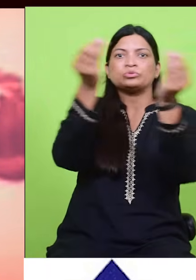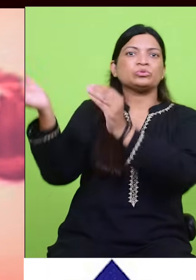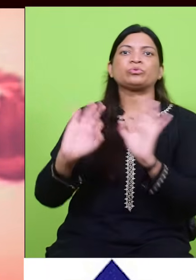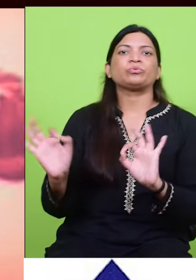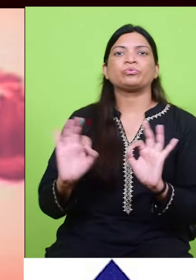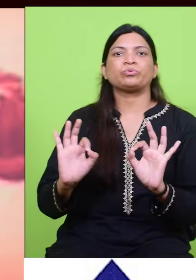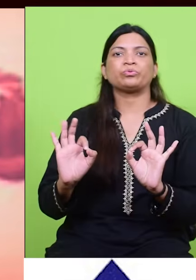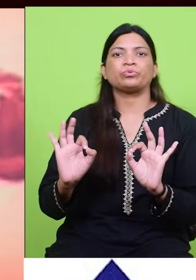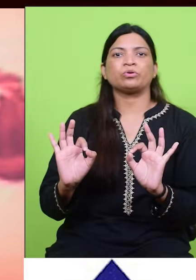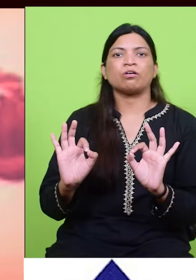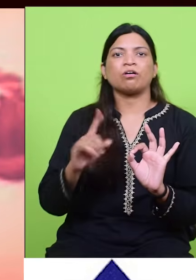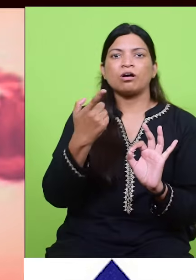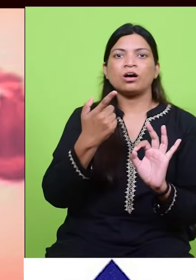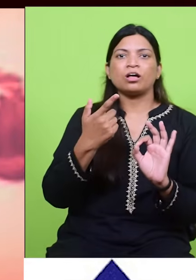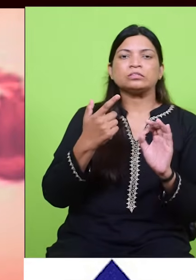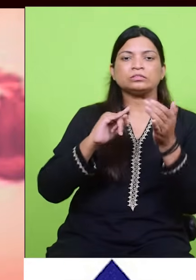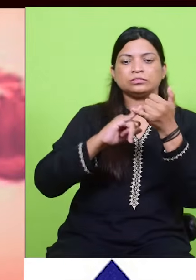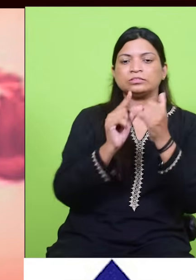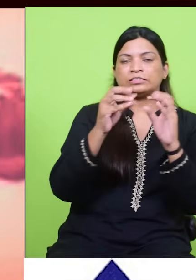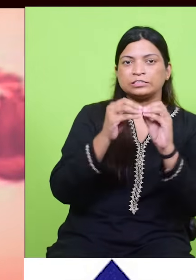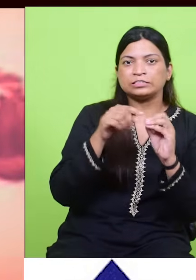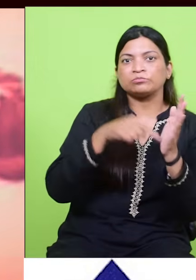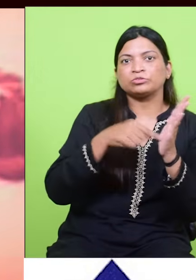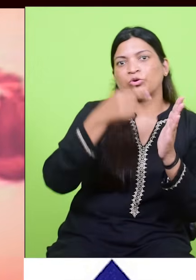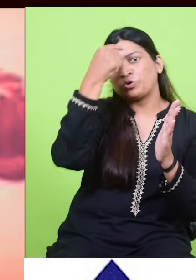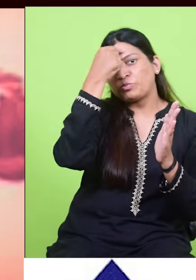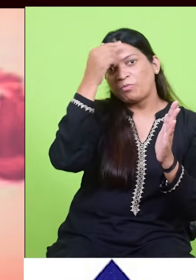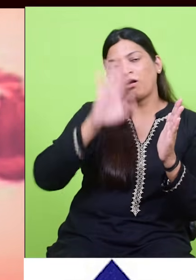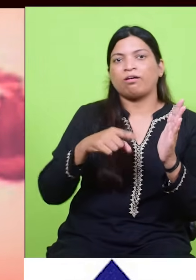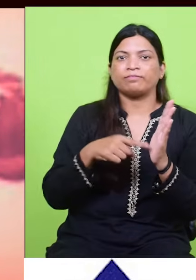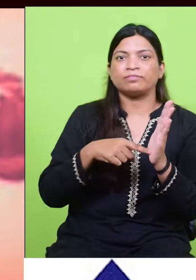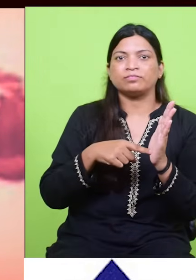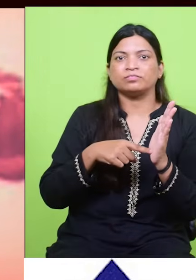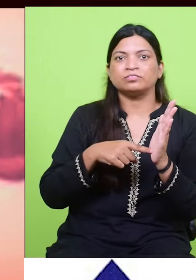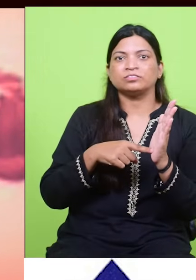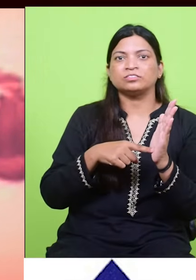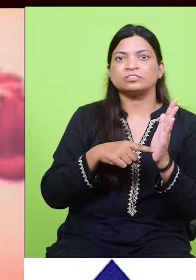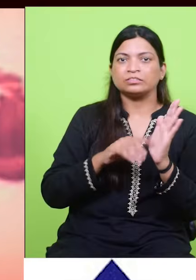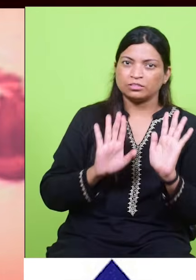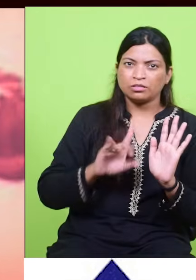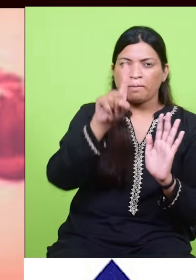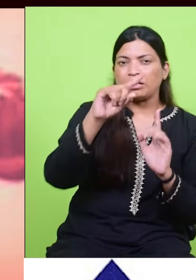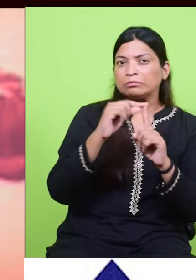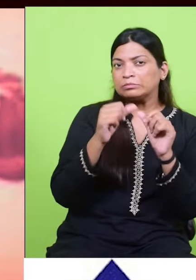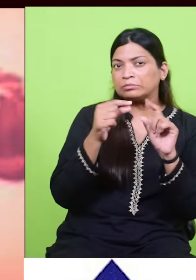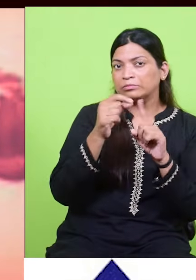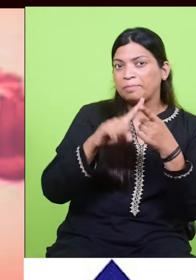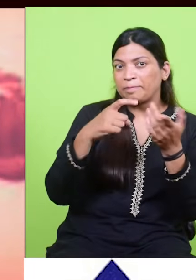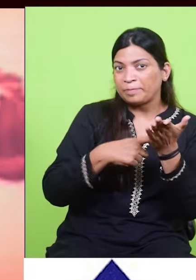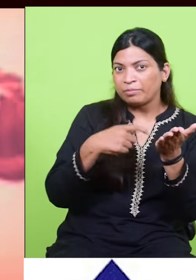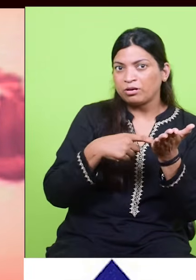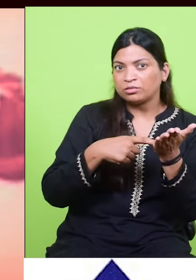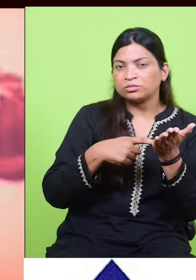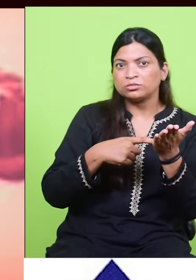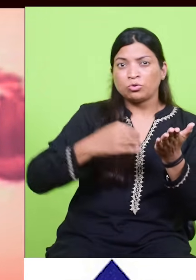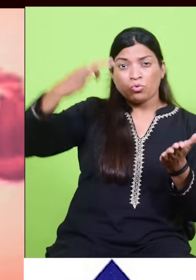2 सब्जेक्ट, एक लैंग्वेज और एक ड्राइंग। तो ये 4 सब्जेक्ट थे ही, और एग्ज़ाम रूटीन में मार्च में ही होना थी, और पेपर भी